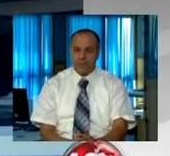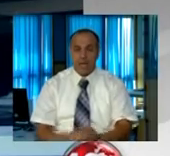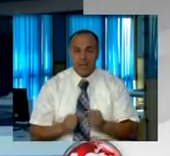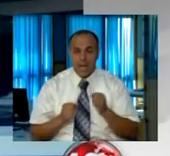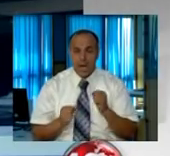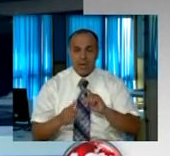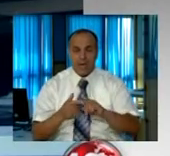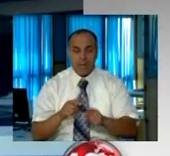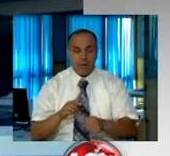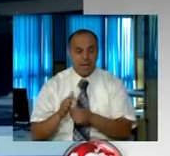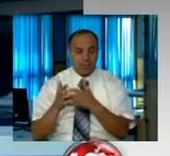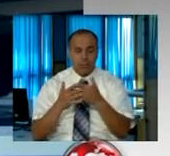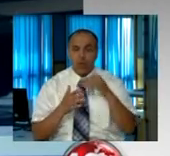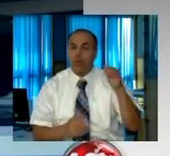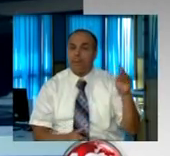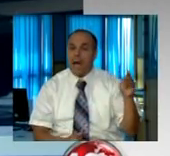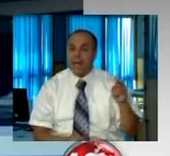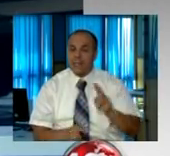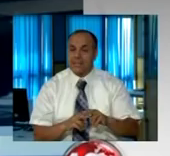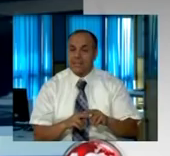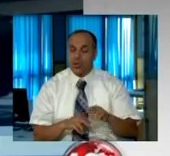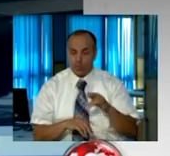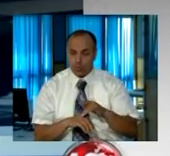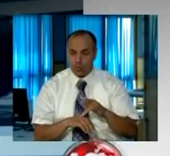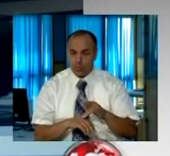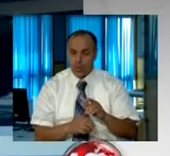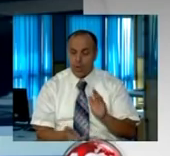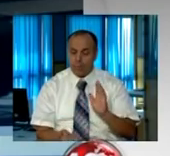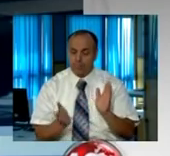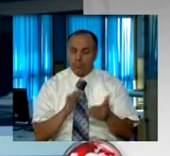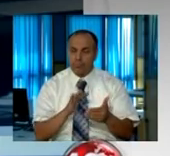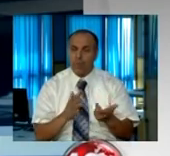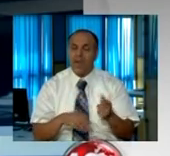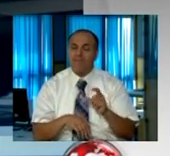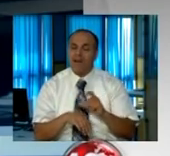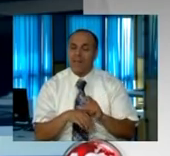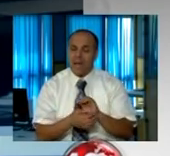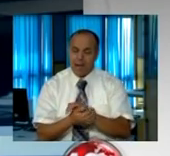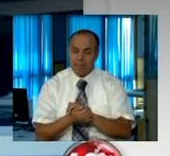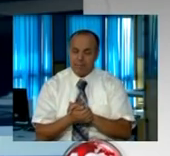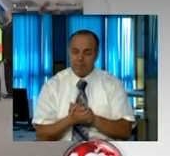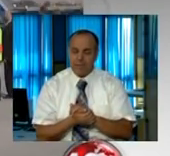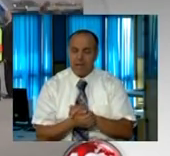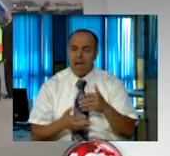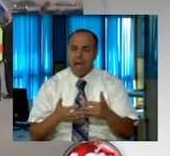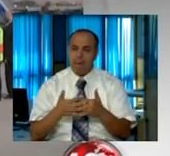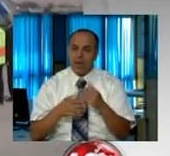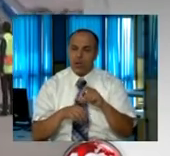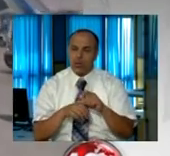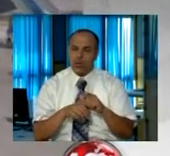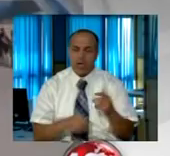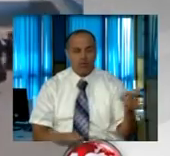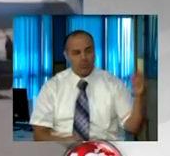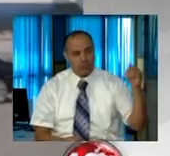يحاول نائب الرئيس الأمريكي جو بايدن إصلاح الأضرار التي ألحقها الانقلاب الفاشل في أنقرة بالعلاقات الأمريكية التركية خلال